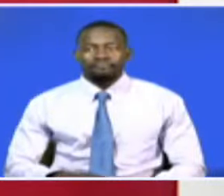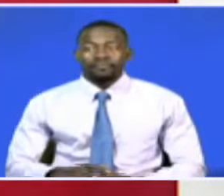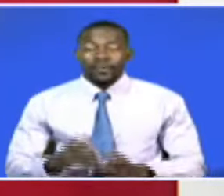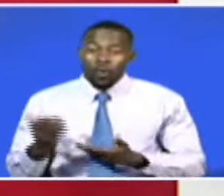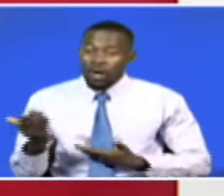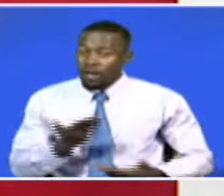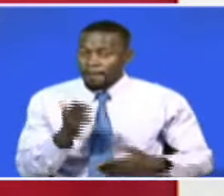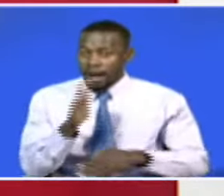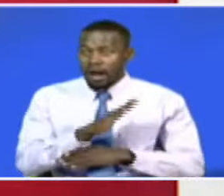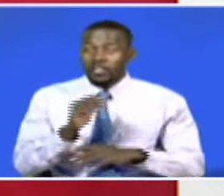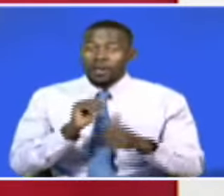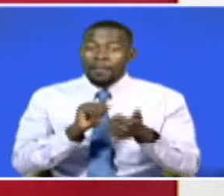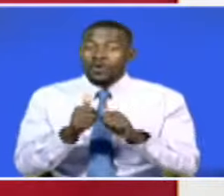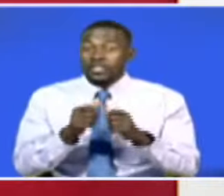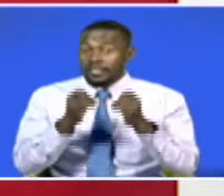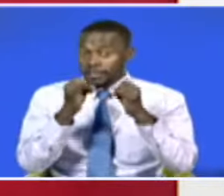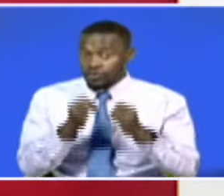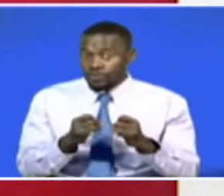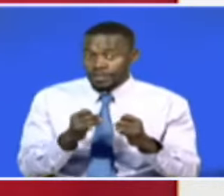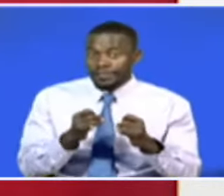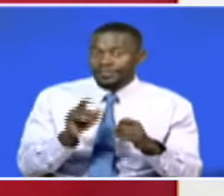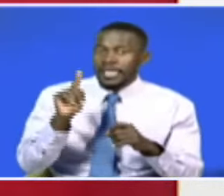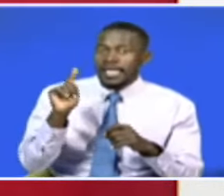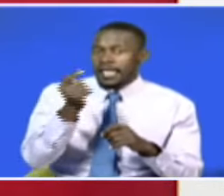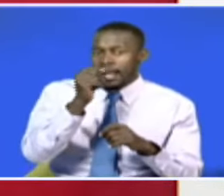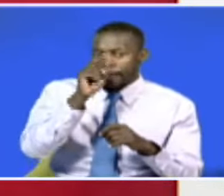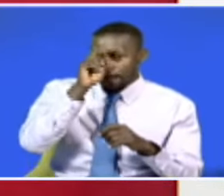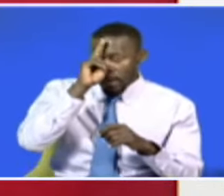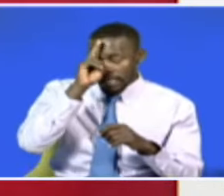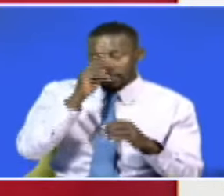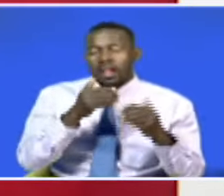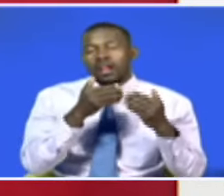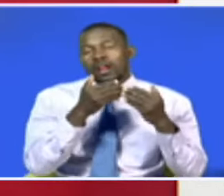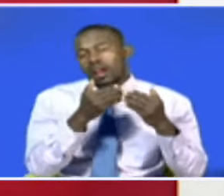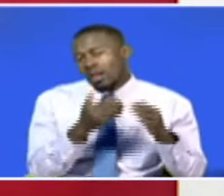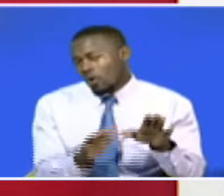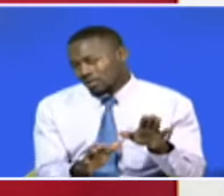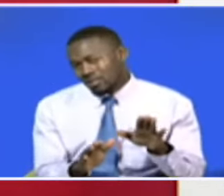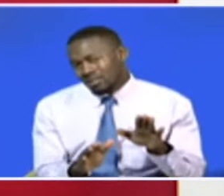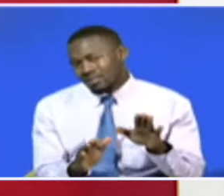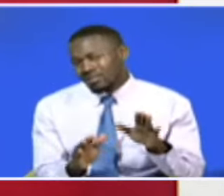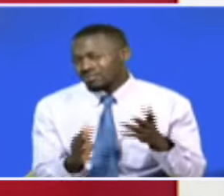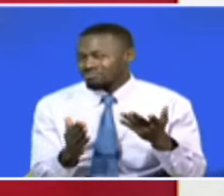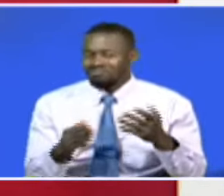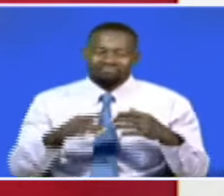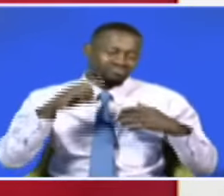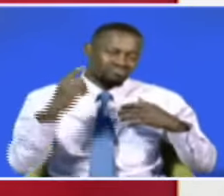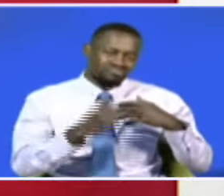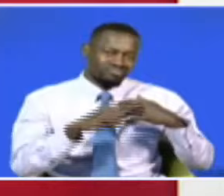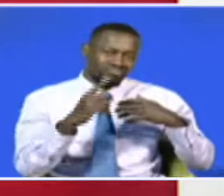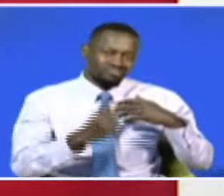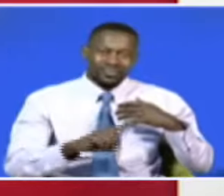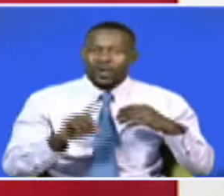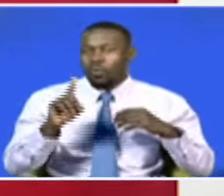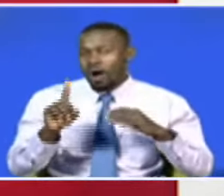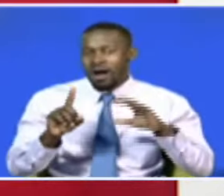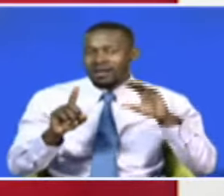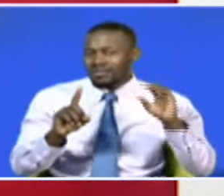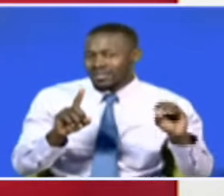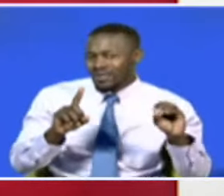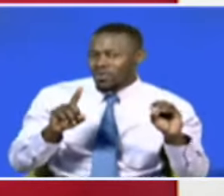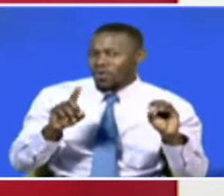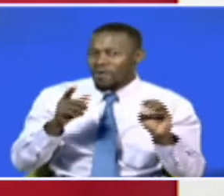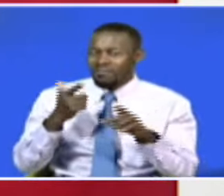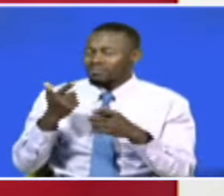Karibu. Kwenye taarifa za michezo tunarifiwa kwamba Kenya Police imepoteza bao moja kwa nunge dhidi ya Zamalek kutoka Misri